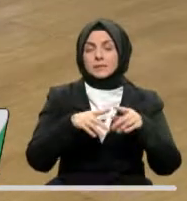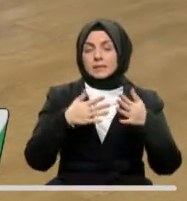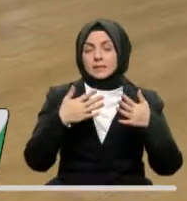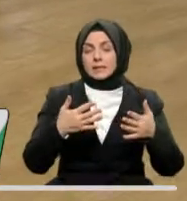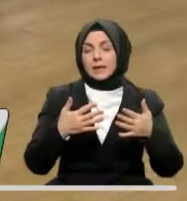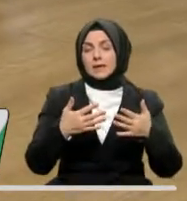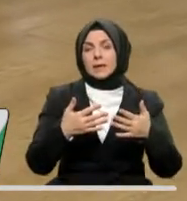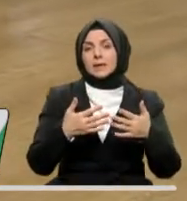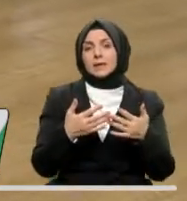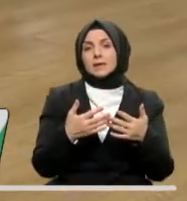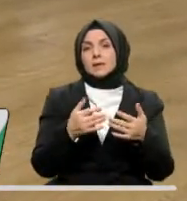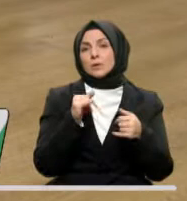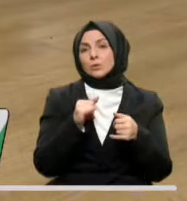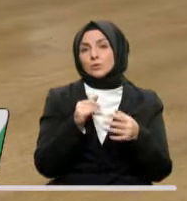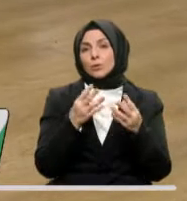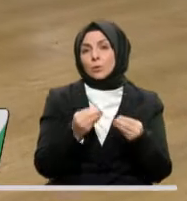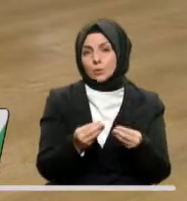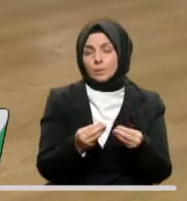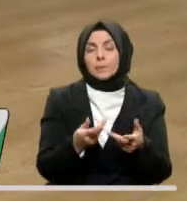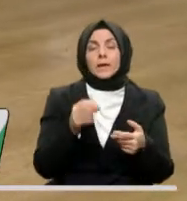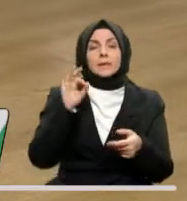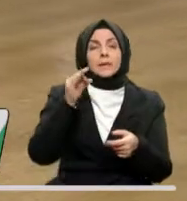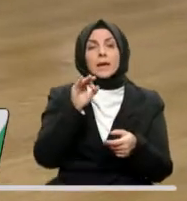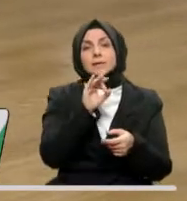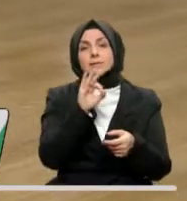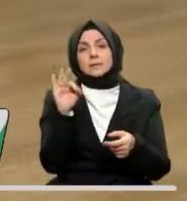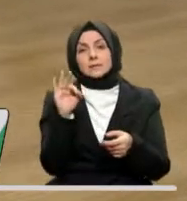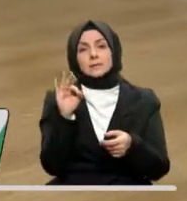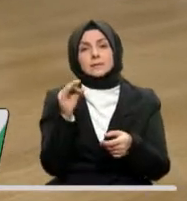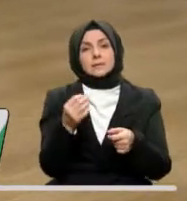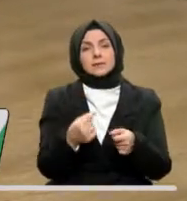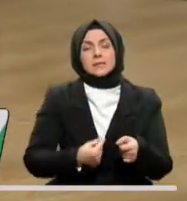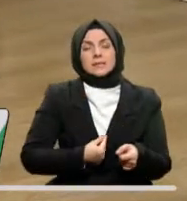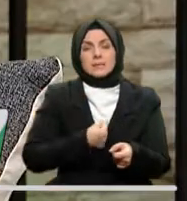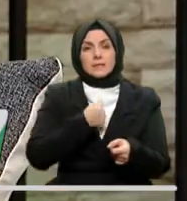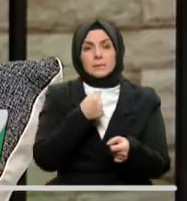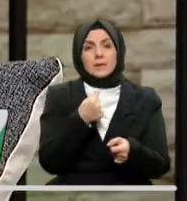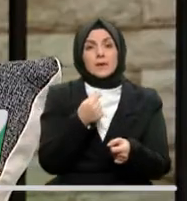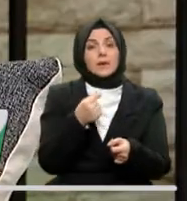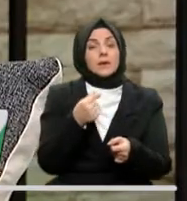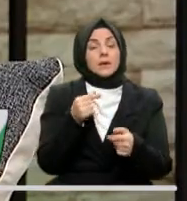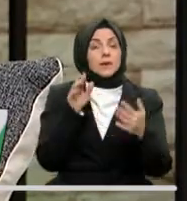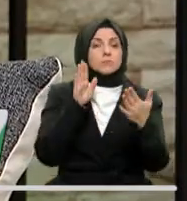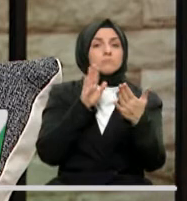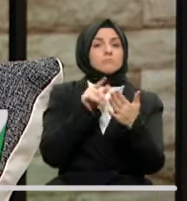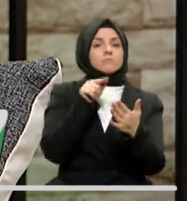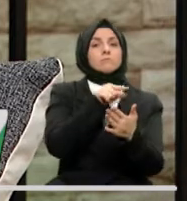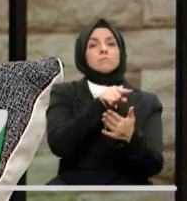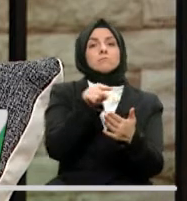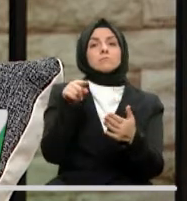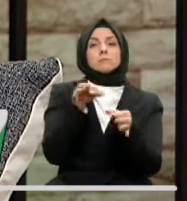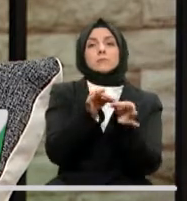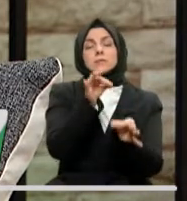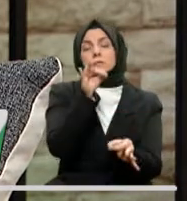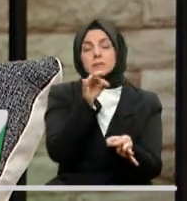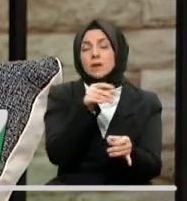şöyle bir süre sonra Aslı bu hayatımızın Duygularınızı referansını karşı tarafa Ah veriyorsunuz yani sizin ne anlam